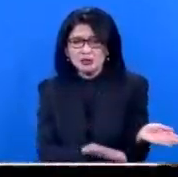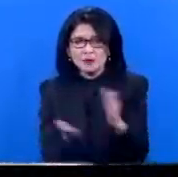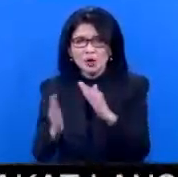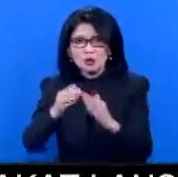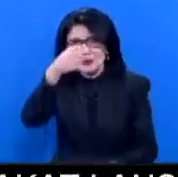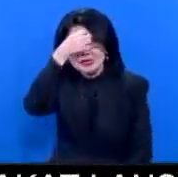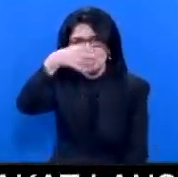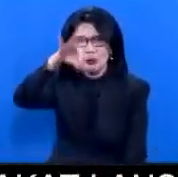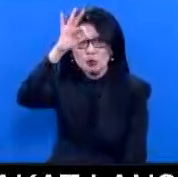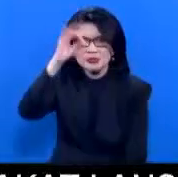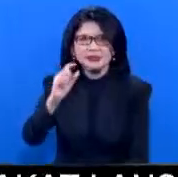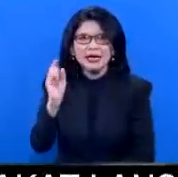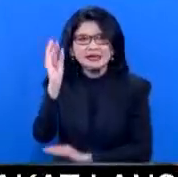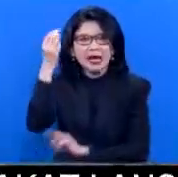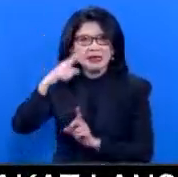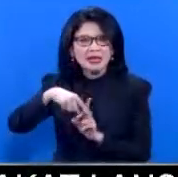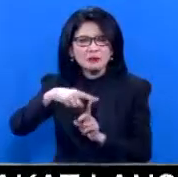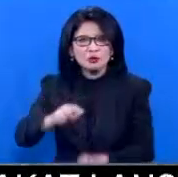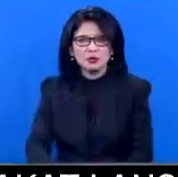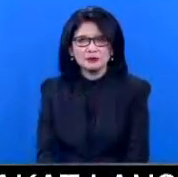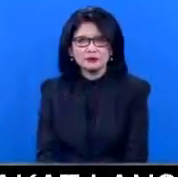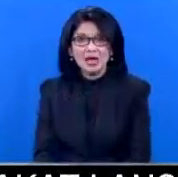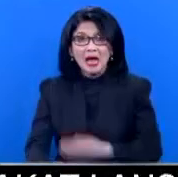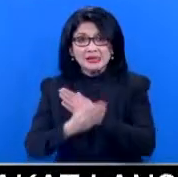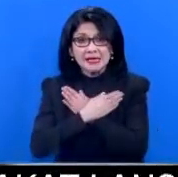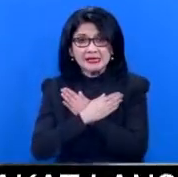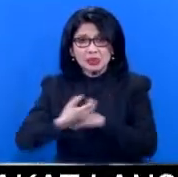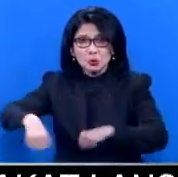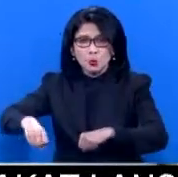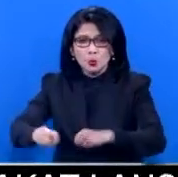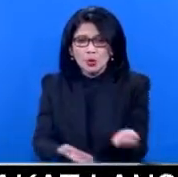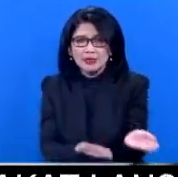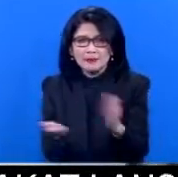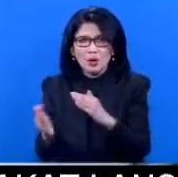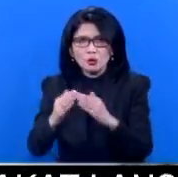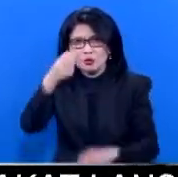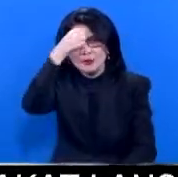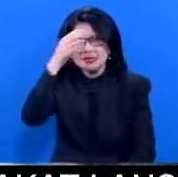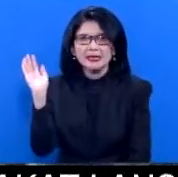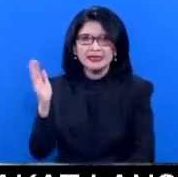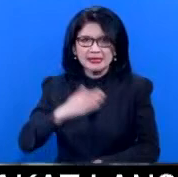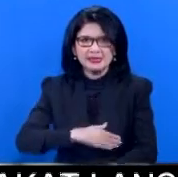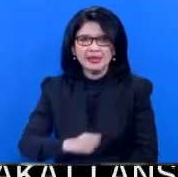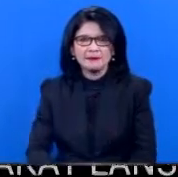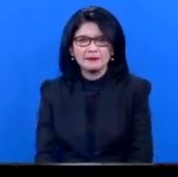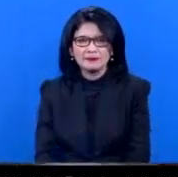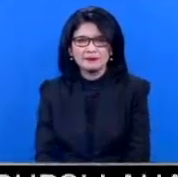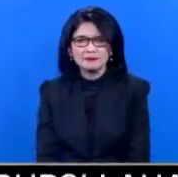Polri Kramat Jati, Jakarta Timur. Sementara itu, jasad pengendara motor dibawa ke Rumah Sakit Islam Pondokopi, Jakarta